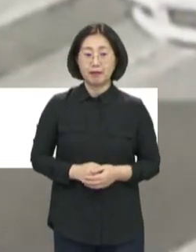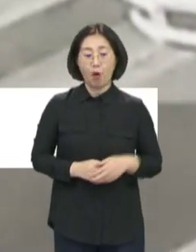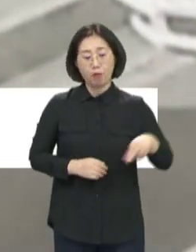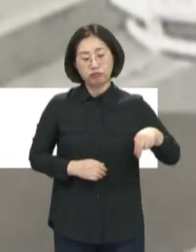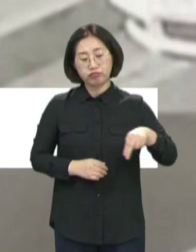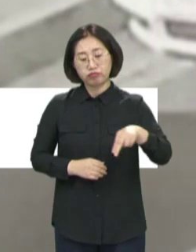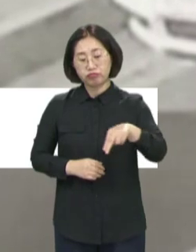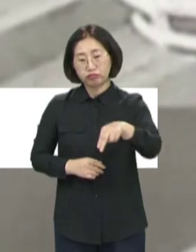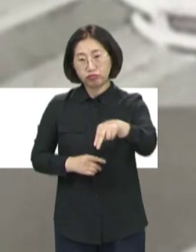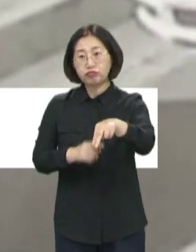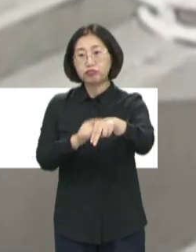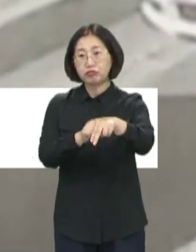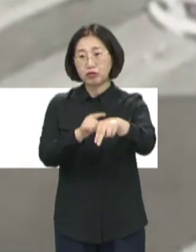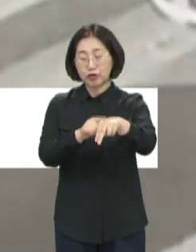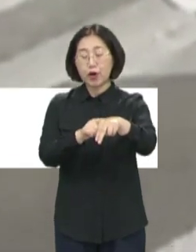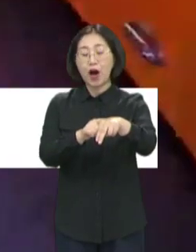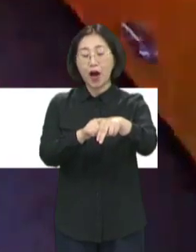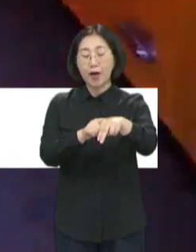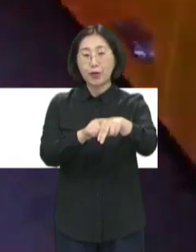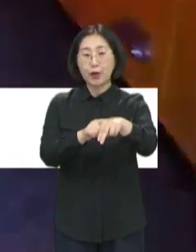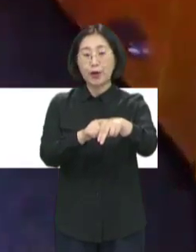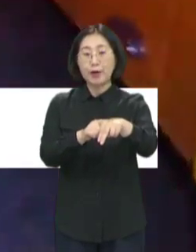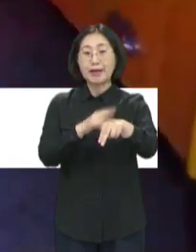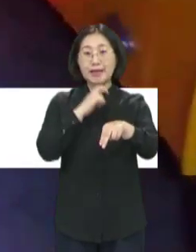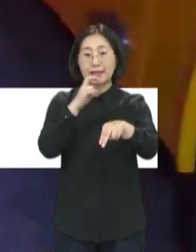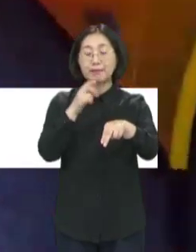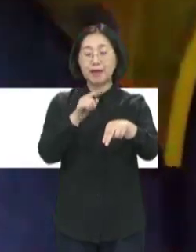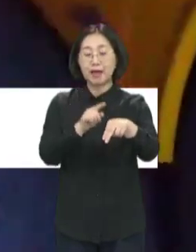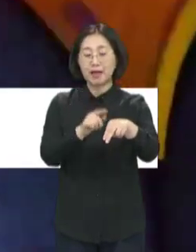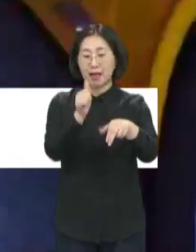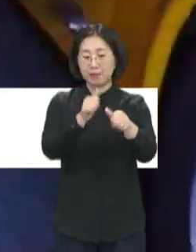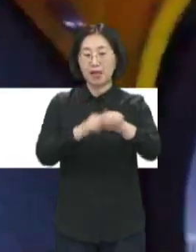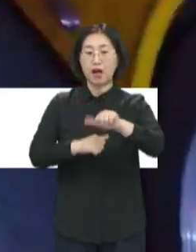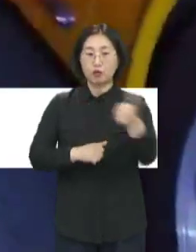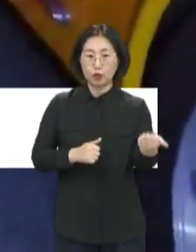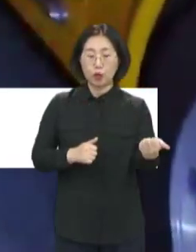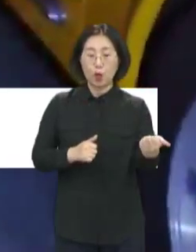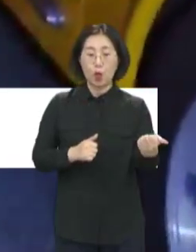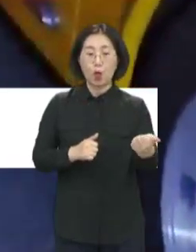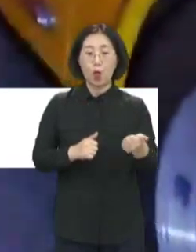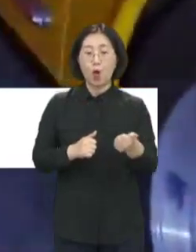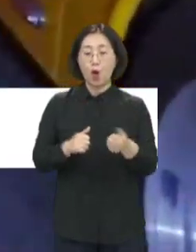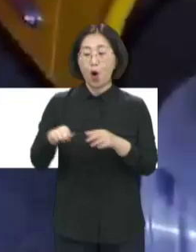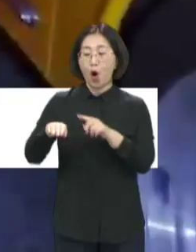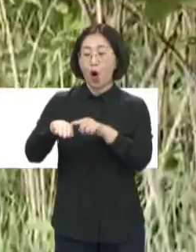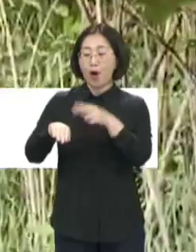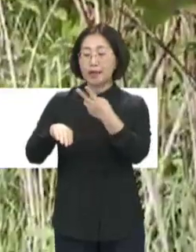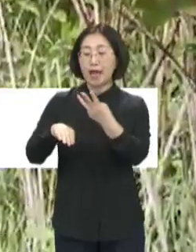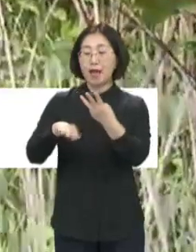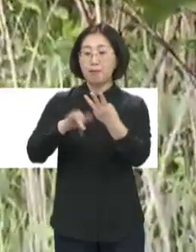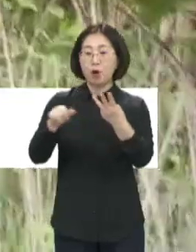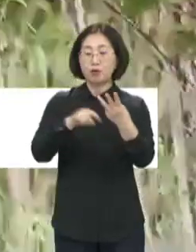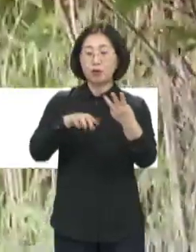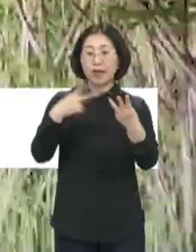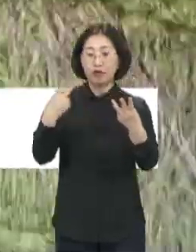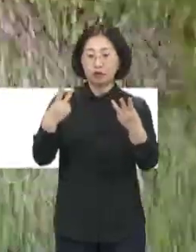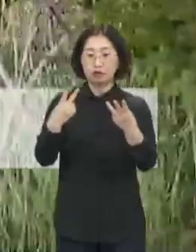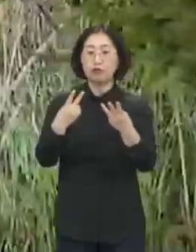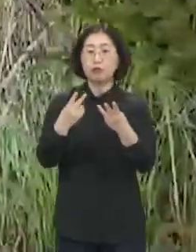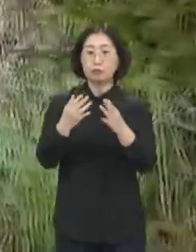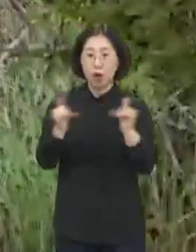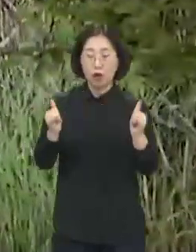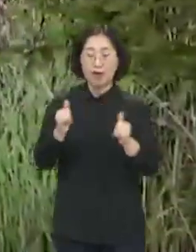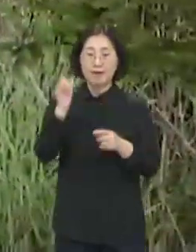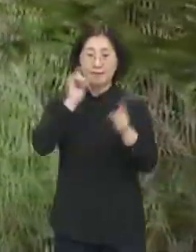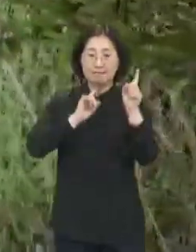보행 신호를 받고 횡단보도를 건너던 20대 남성이 숨지고 차에 타고 있던 남성 3명 중 2명이 중상과